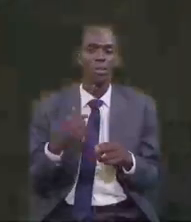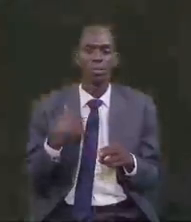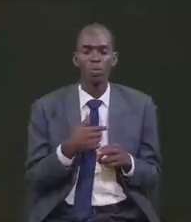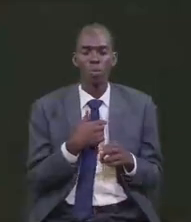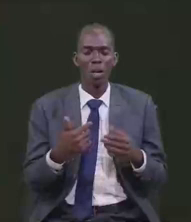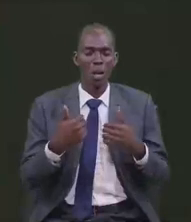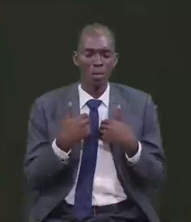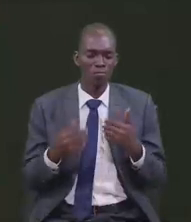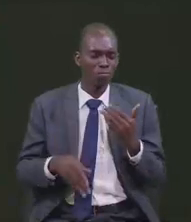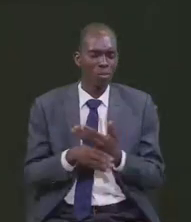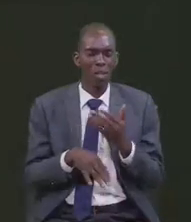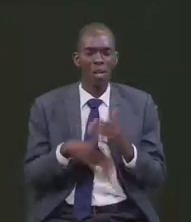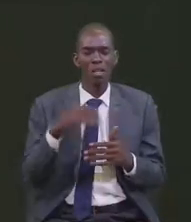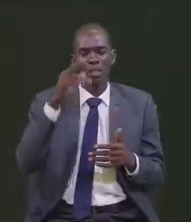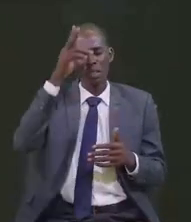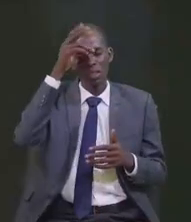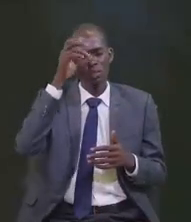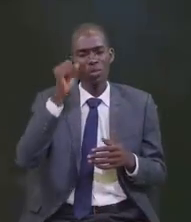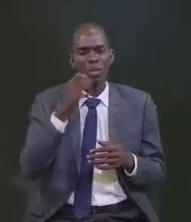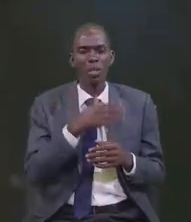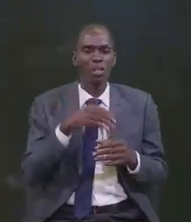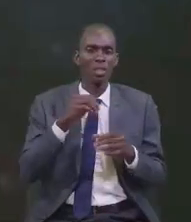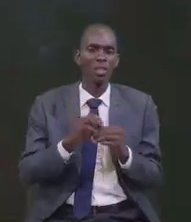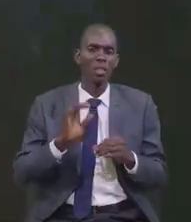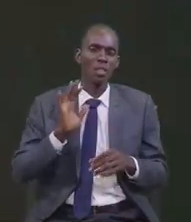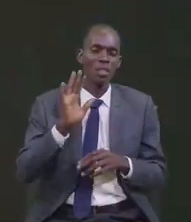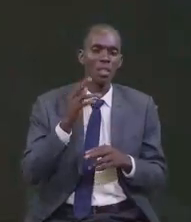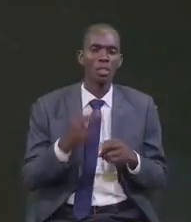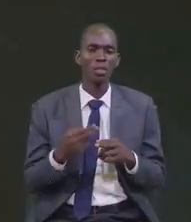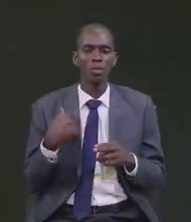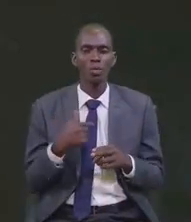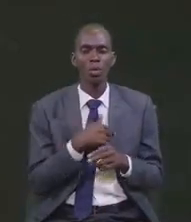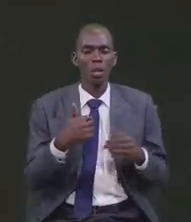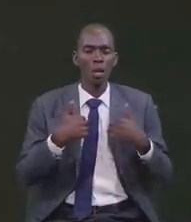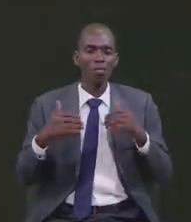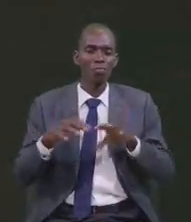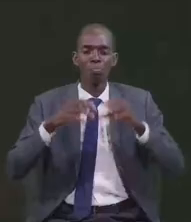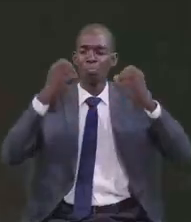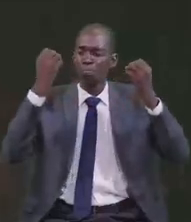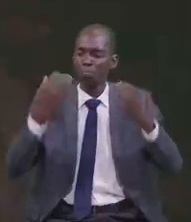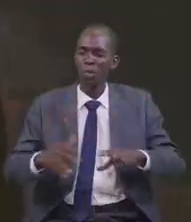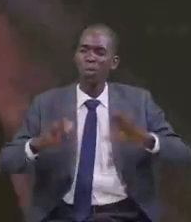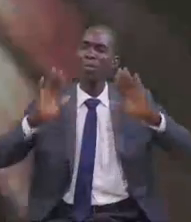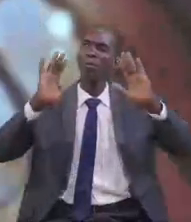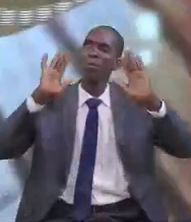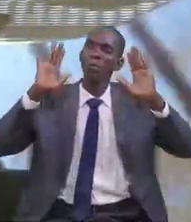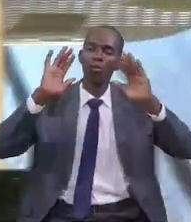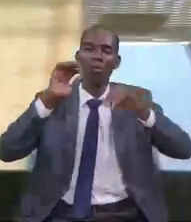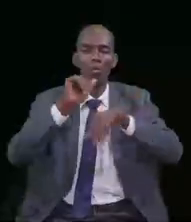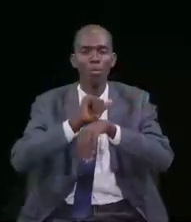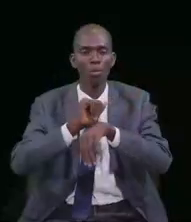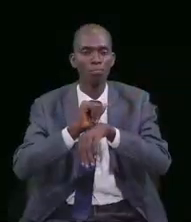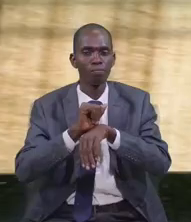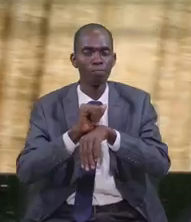N'avons-nous pas chassé des démons par ton nom? Et n'avons-nous pas fait beaucoup de miracles par ton nom? Regardez